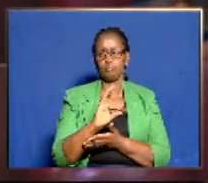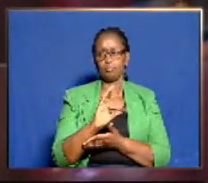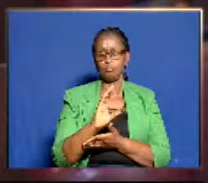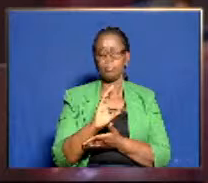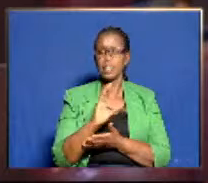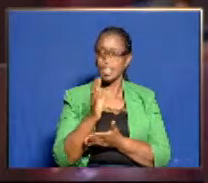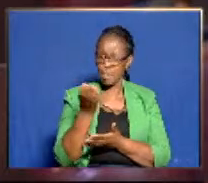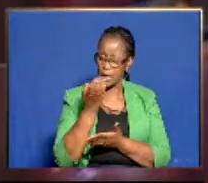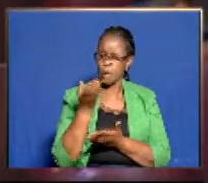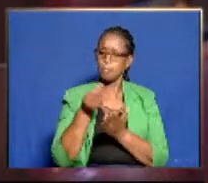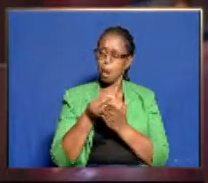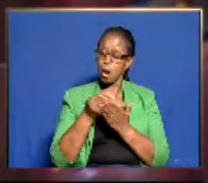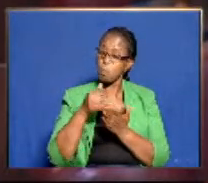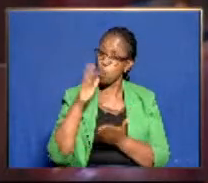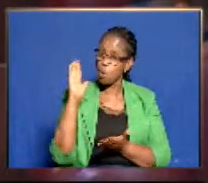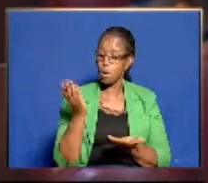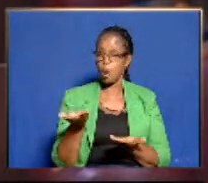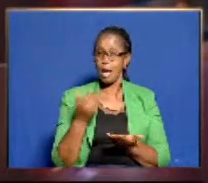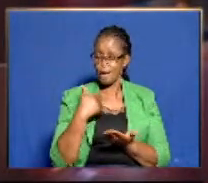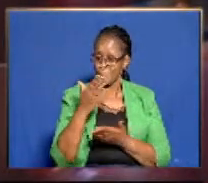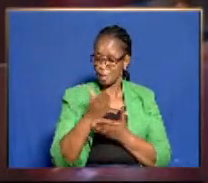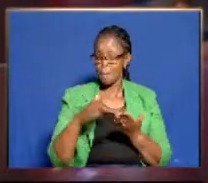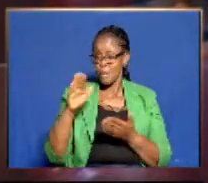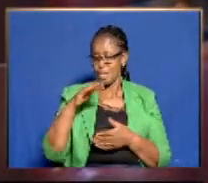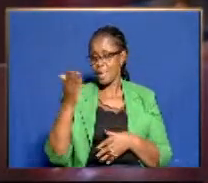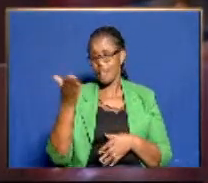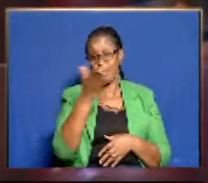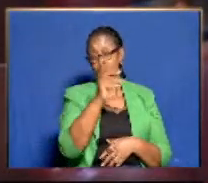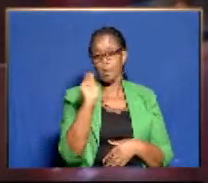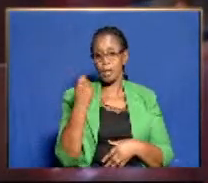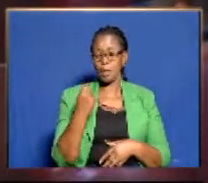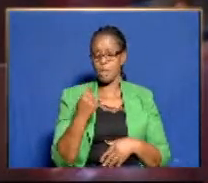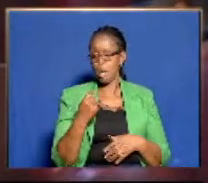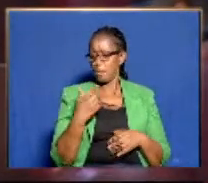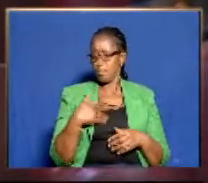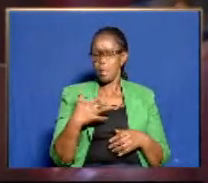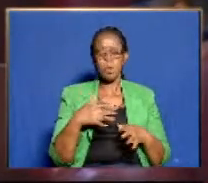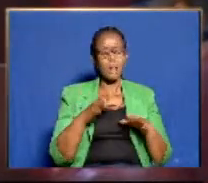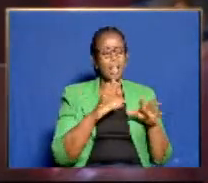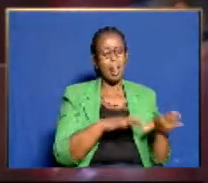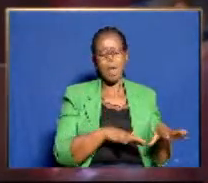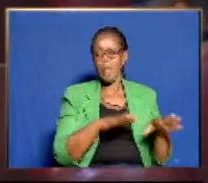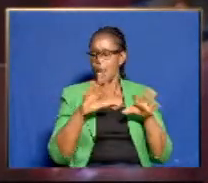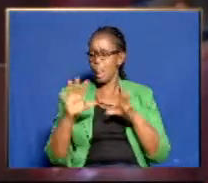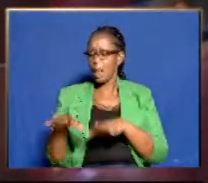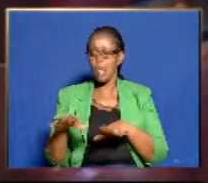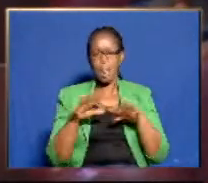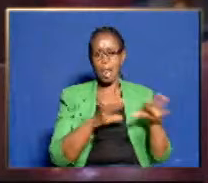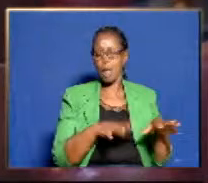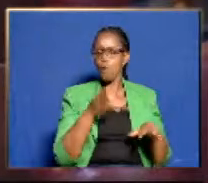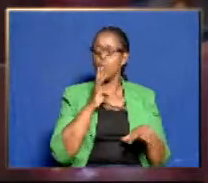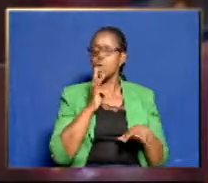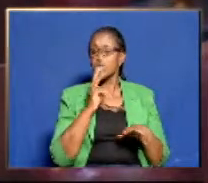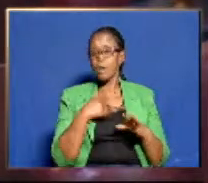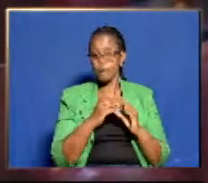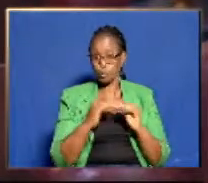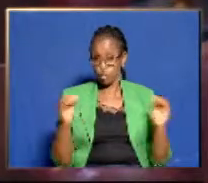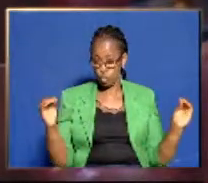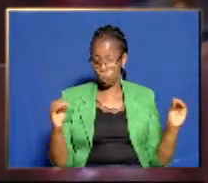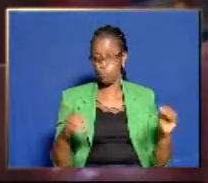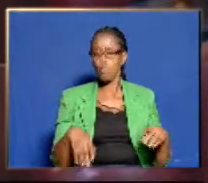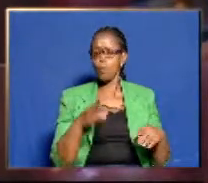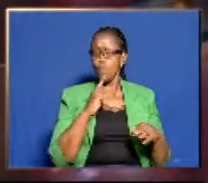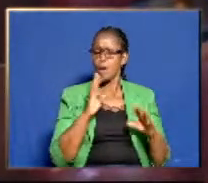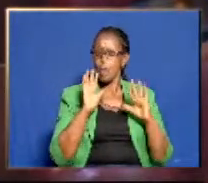nyingi zaidi. Sababu bado kuna sehemu zingine hapa Kenya bado watu wana tatizo la maji, na maji ni muhimu